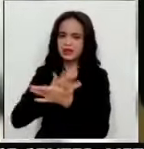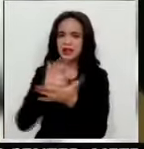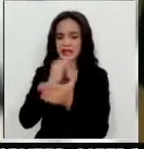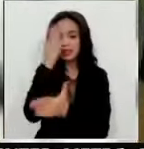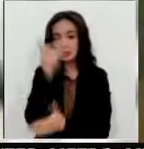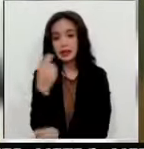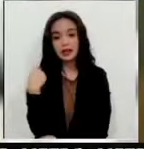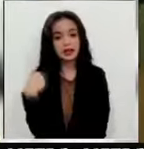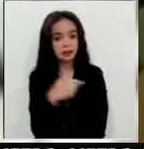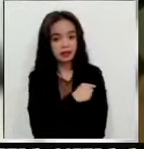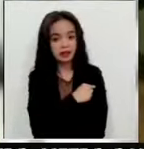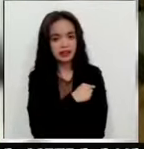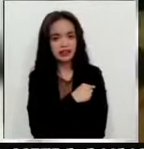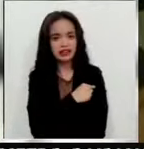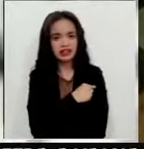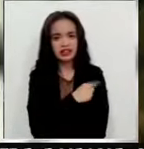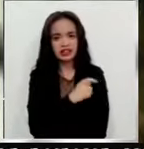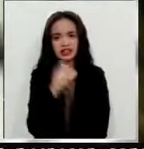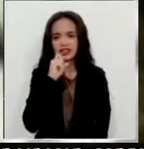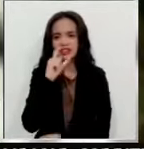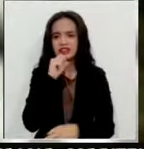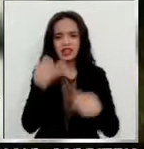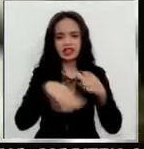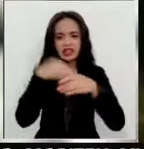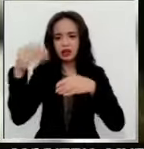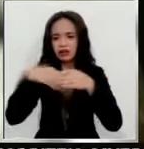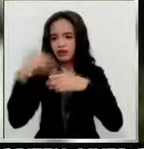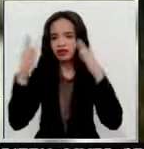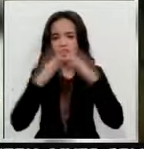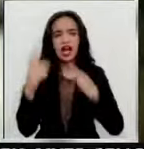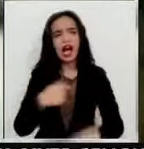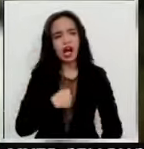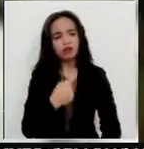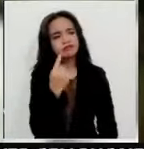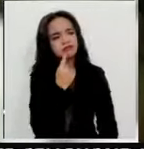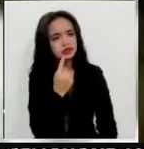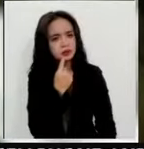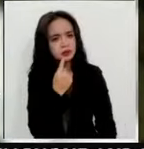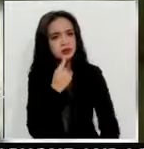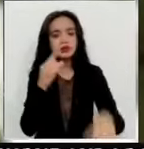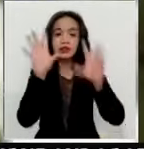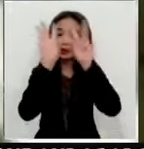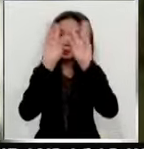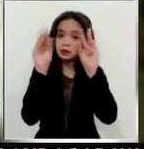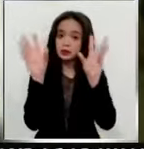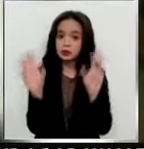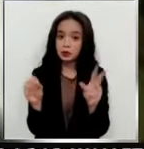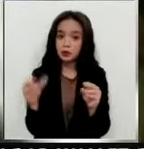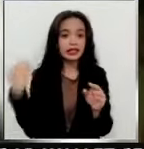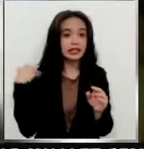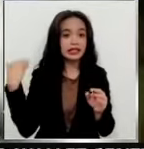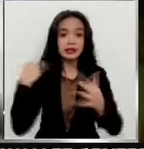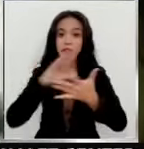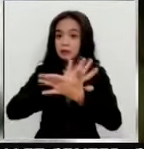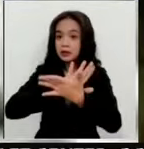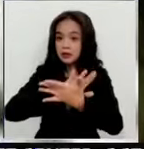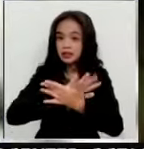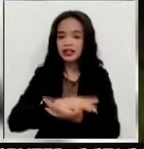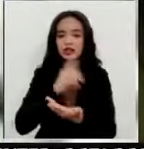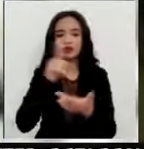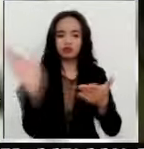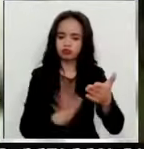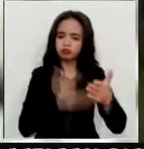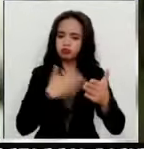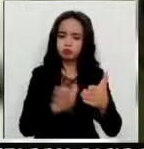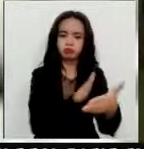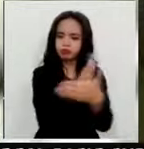hindi po kami nakakalabas ng bahay. Namiss ko po yung Pasko po, yung wala pa pong pandemic, yung nangangaroling po kayo, sinumalabas